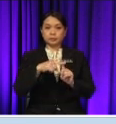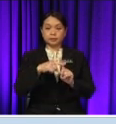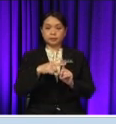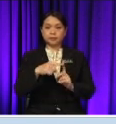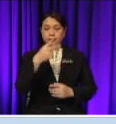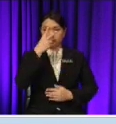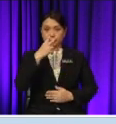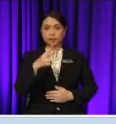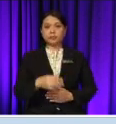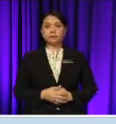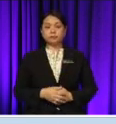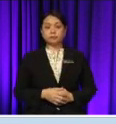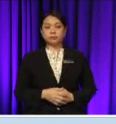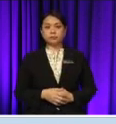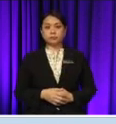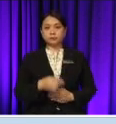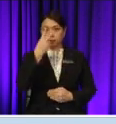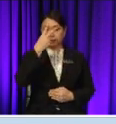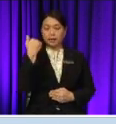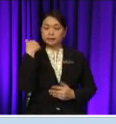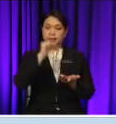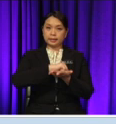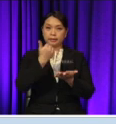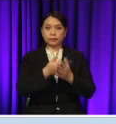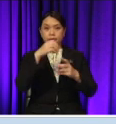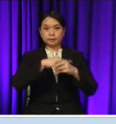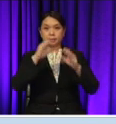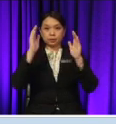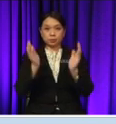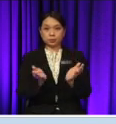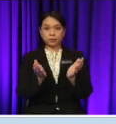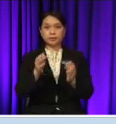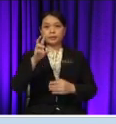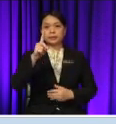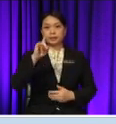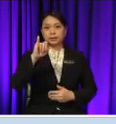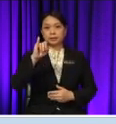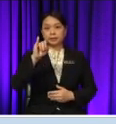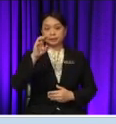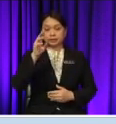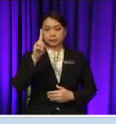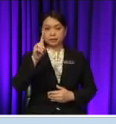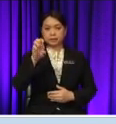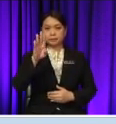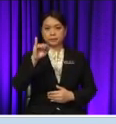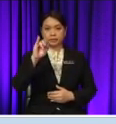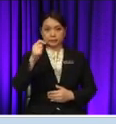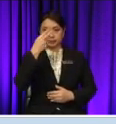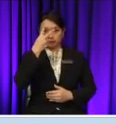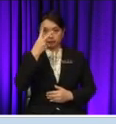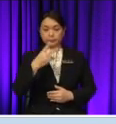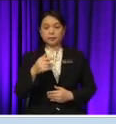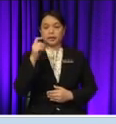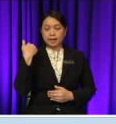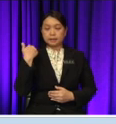6100 dalam kurungan ditulis debit bermaksud ada kekurangan di sini dan mesti dilakukan